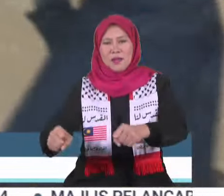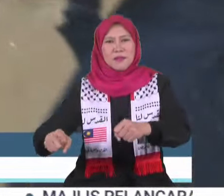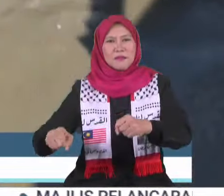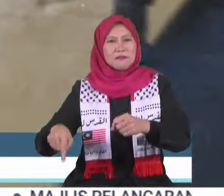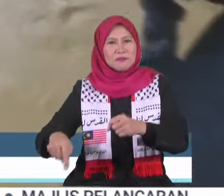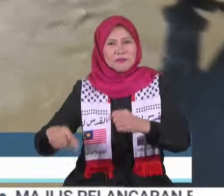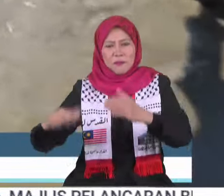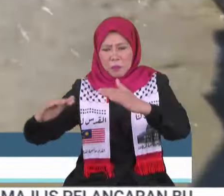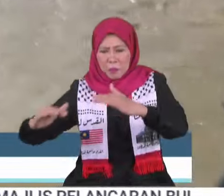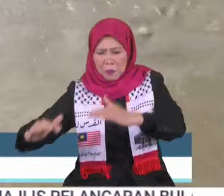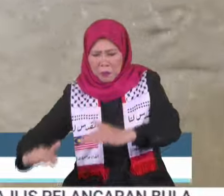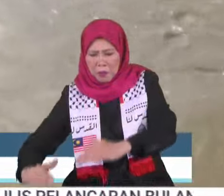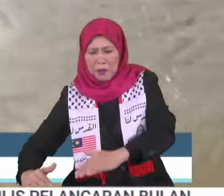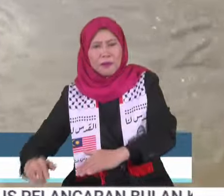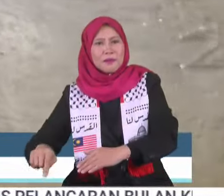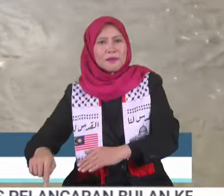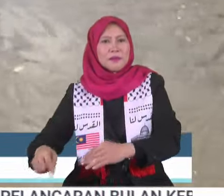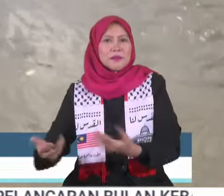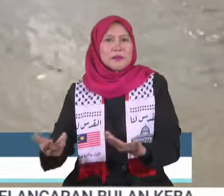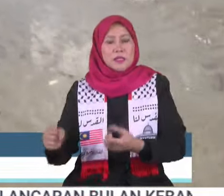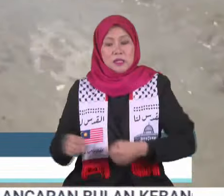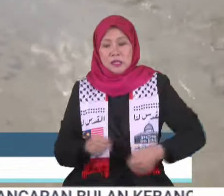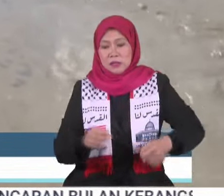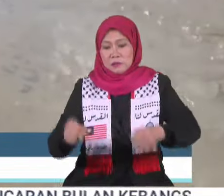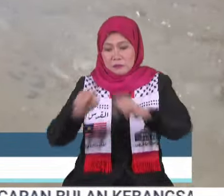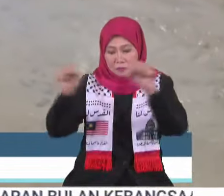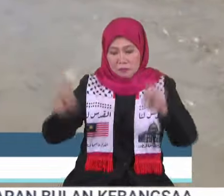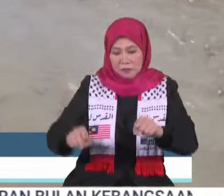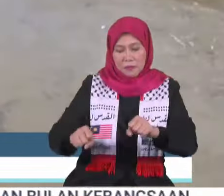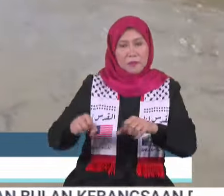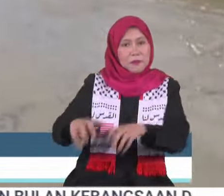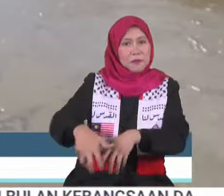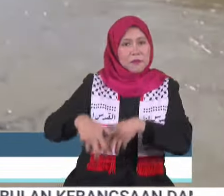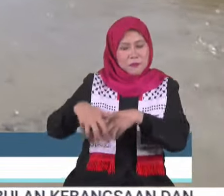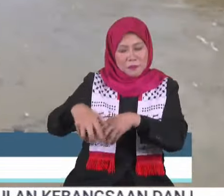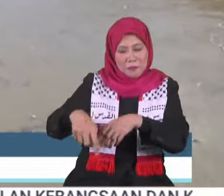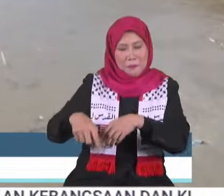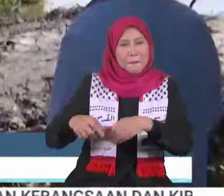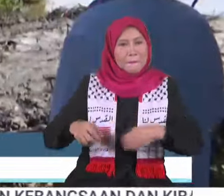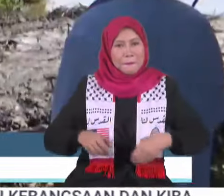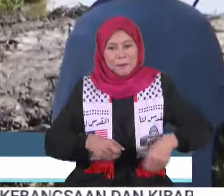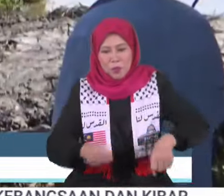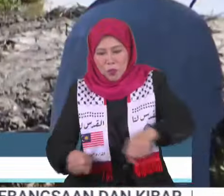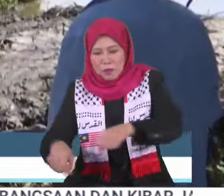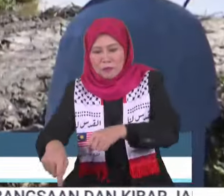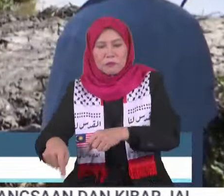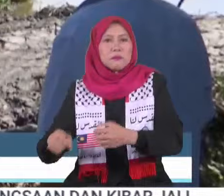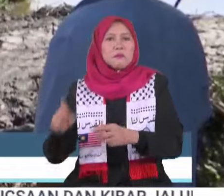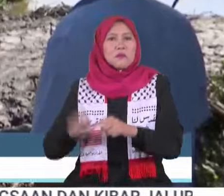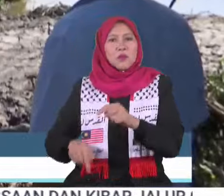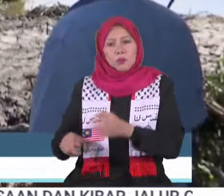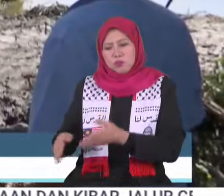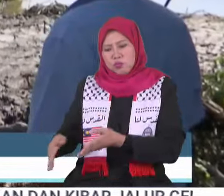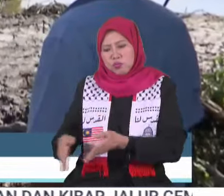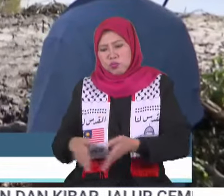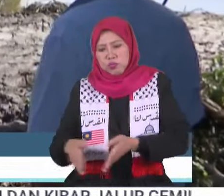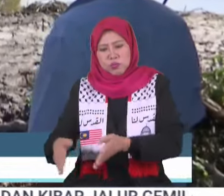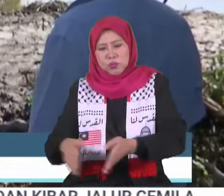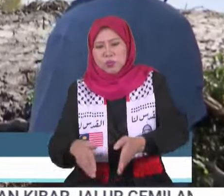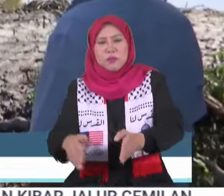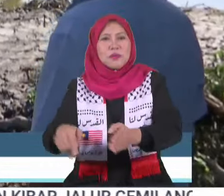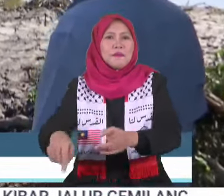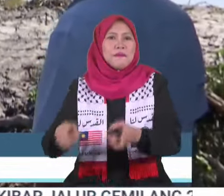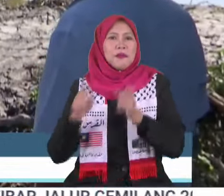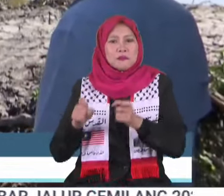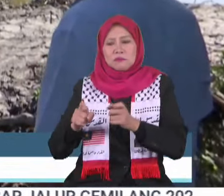rendah menyebabkan air dari sistem perparitan MADA Wilayah 3 tidak dapat mengalir ke sungai utama